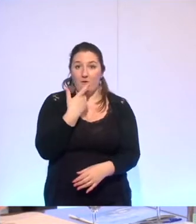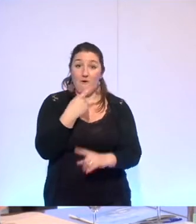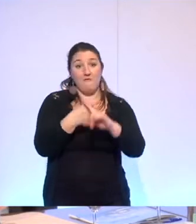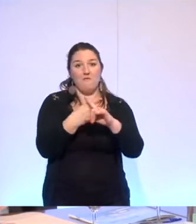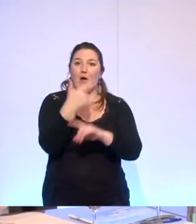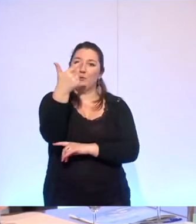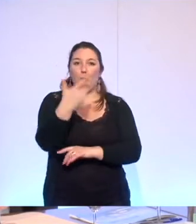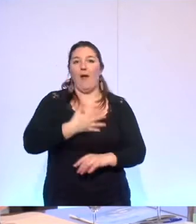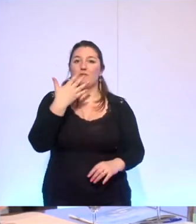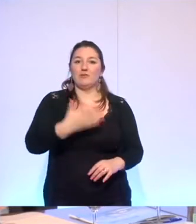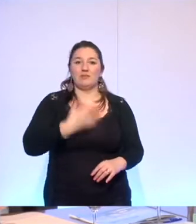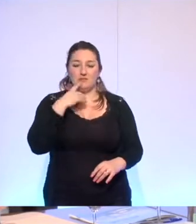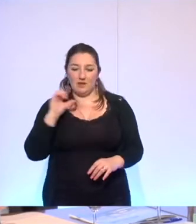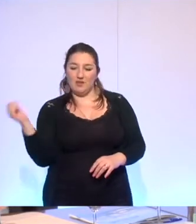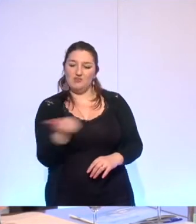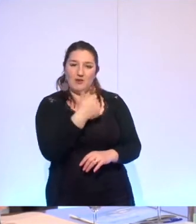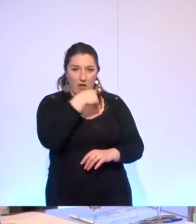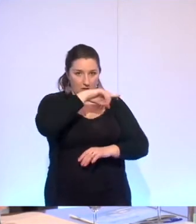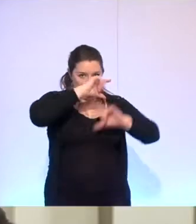des compétences de chacun.